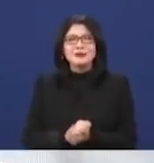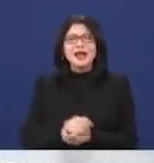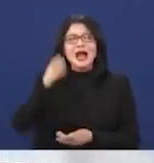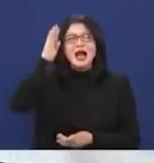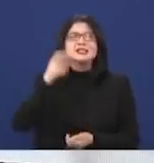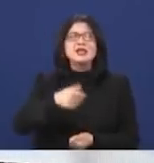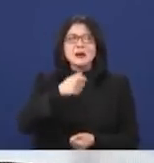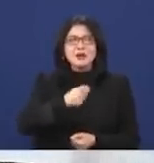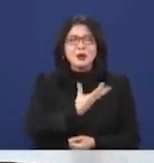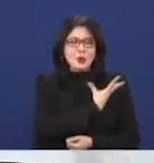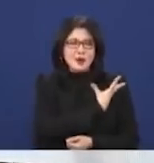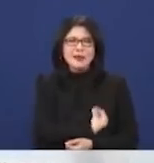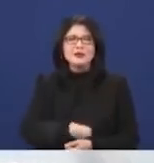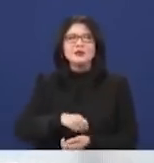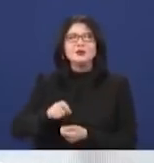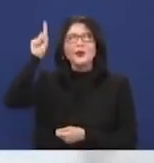Assalamualaikum warahmatullahi wabarakatuh.